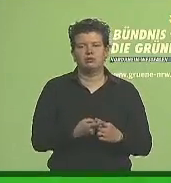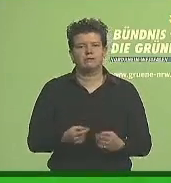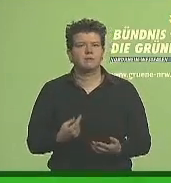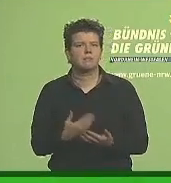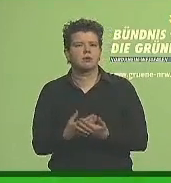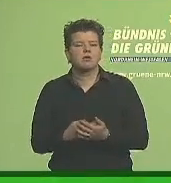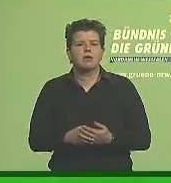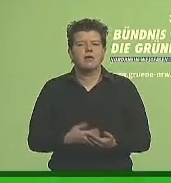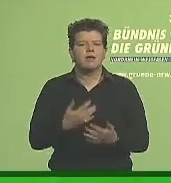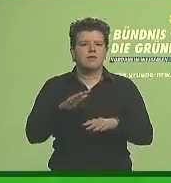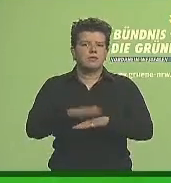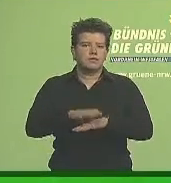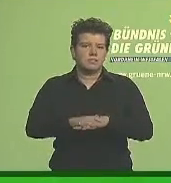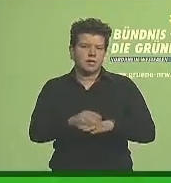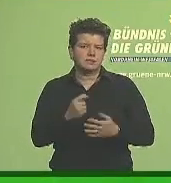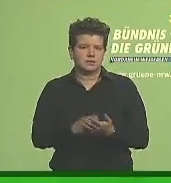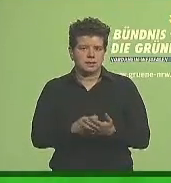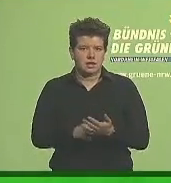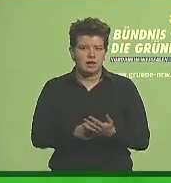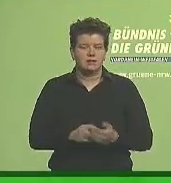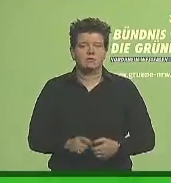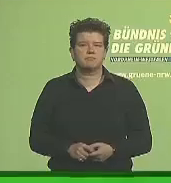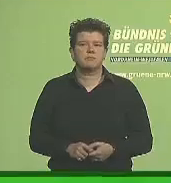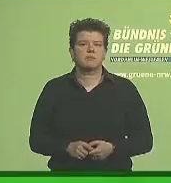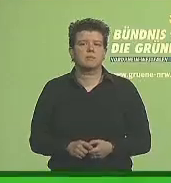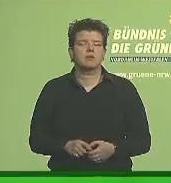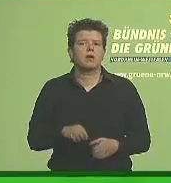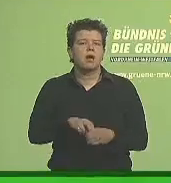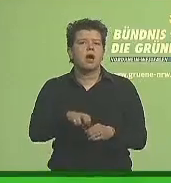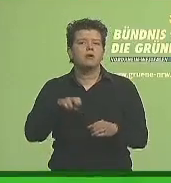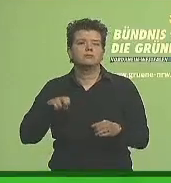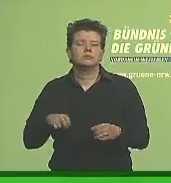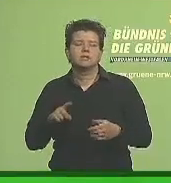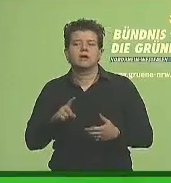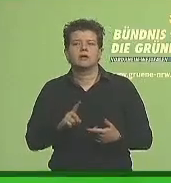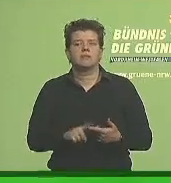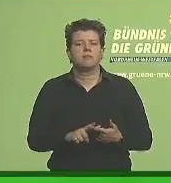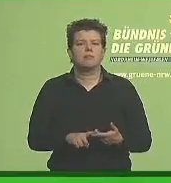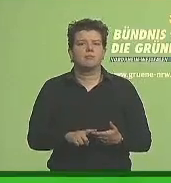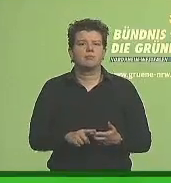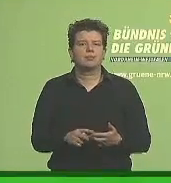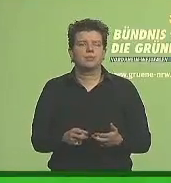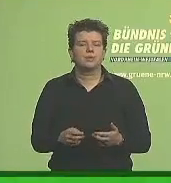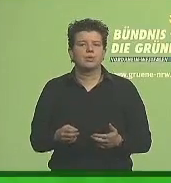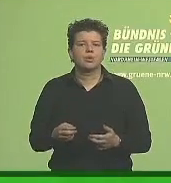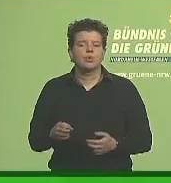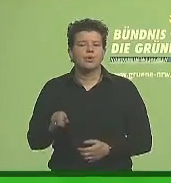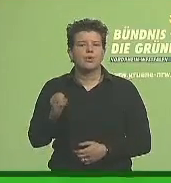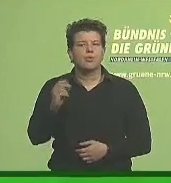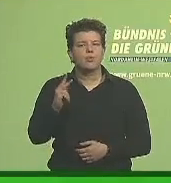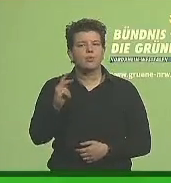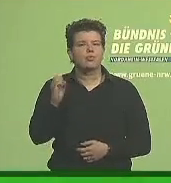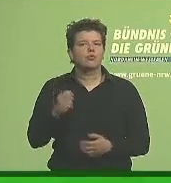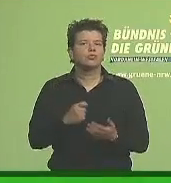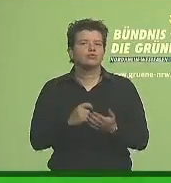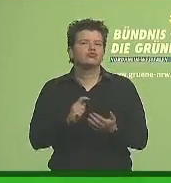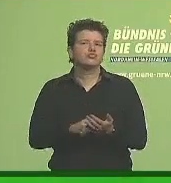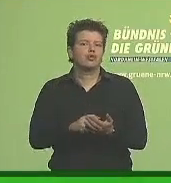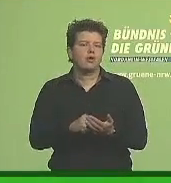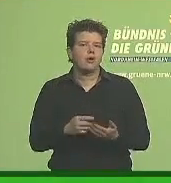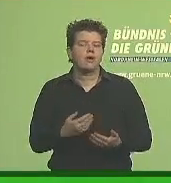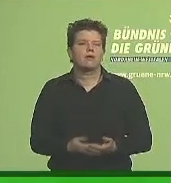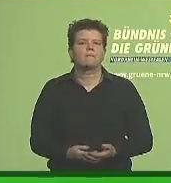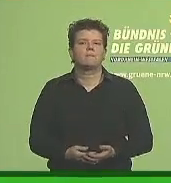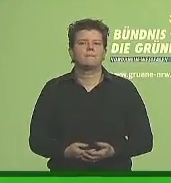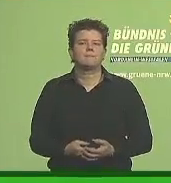Netzentgelte sind, ob es die Ausnahmen sind, ob es die Ökosteuer ist, ob es der Börsenmechanismus ist,